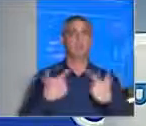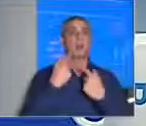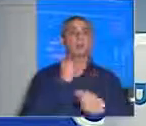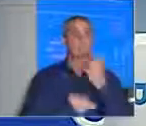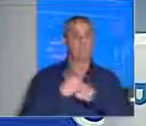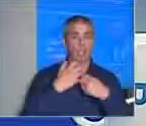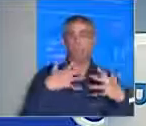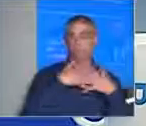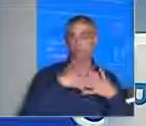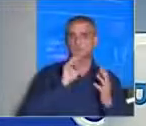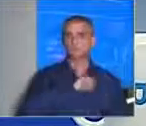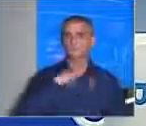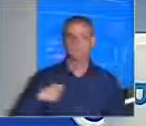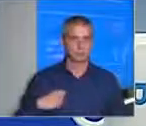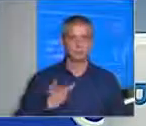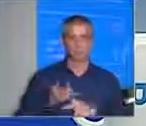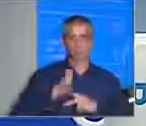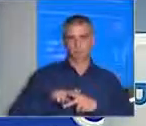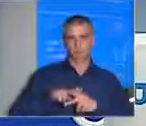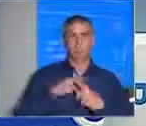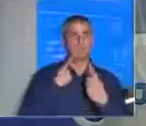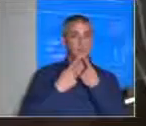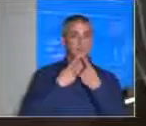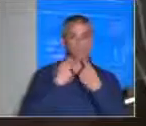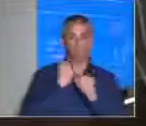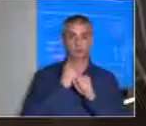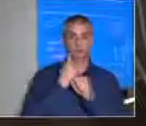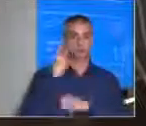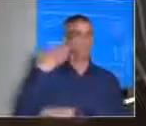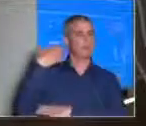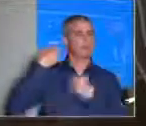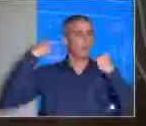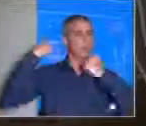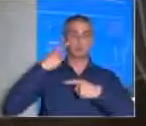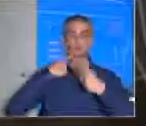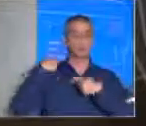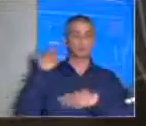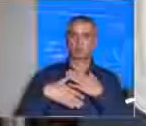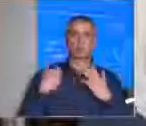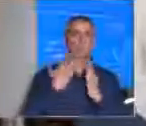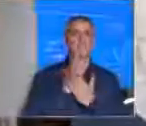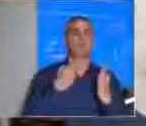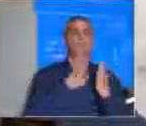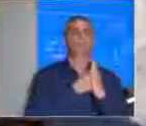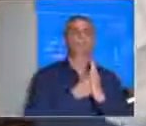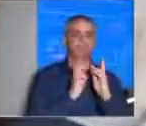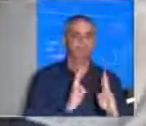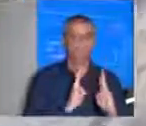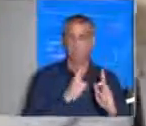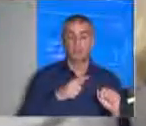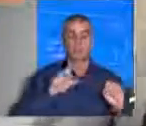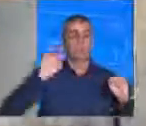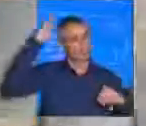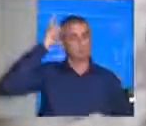מלחמת הסחר בין ארצות הברית לסין מחריפה. המסע ומתן שמנהלות שתי המעצמות בשנה האחרונה הגיע למבוי סתום, וטראמפ